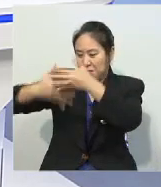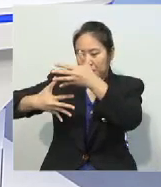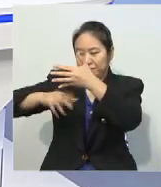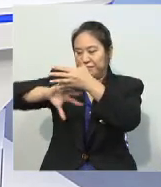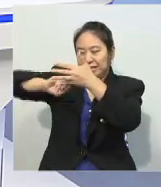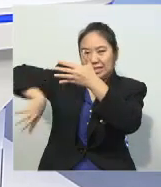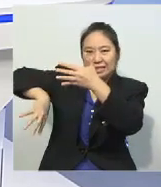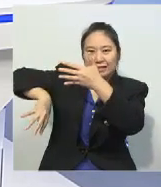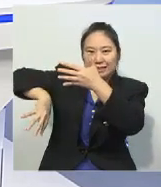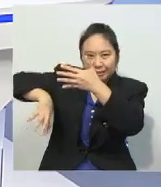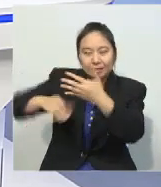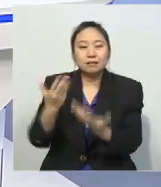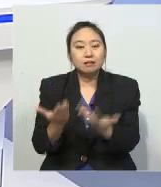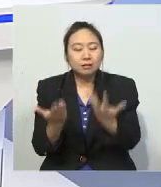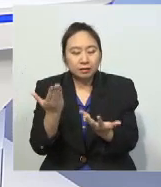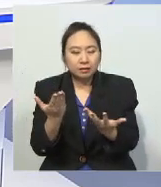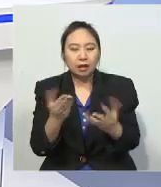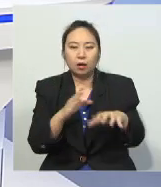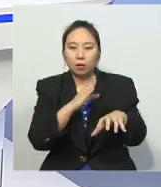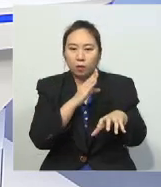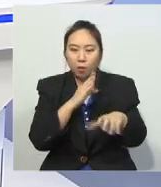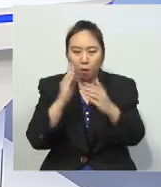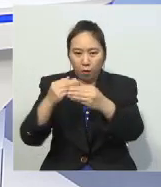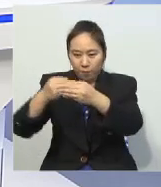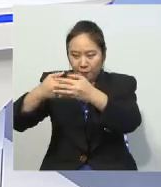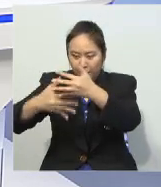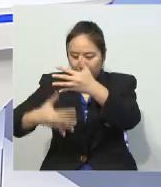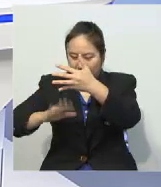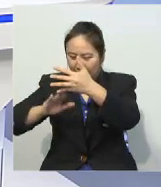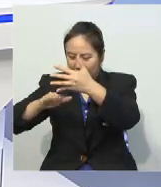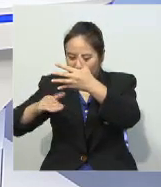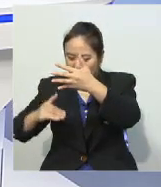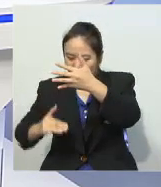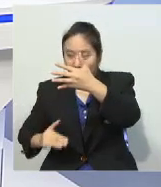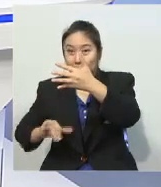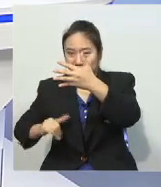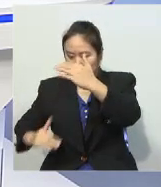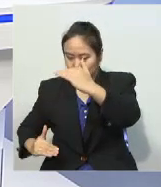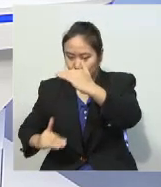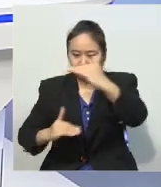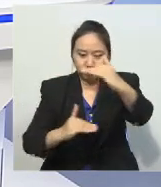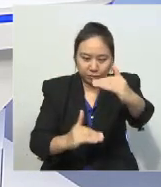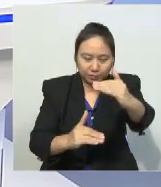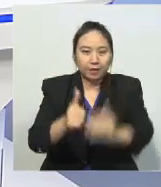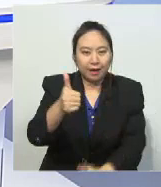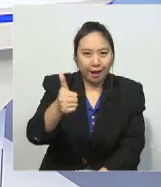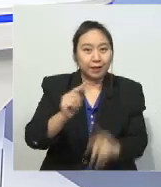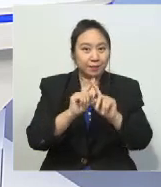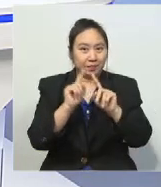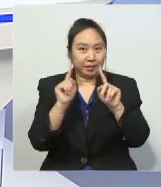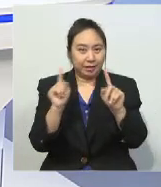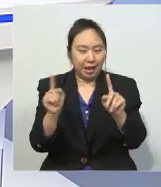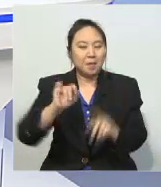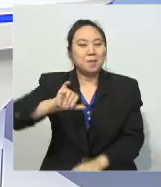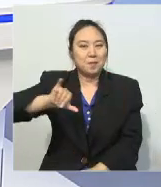นอกจากว่าจะได้จำนวนที่นั่งของส.ส.เพิ่มมากขึ้นปาร์ตี้ลิสต์ที่อยู่ถัดอันดับล่างๆลงมาก็อาจจะมีส่วนที่จะได้เข้าไปนั่งอยู่ในสภาด้วย แต่ว่าในส่วน